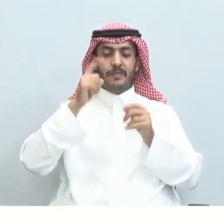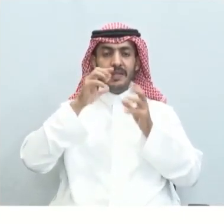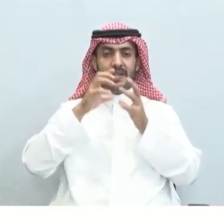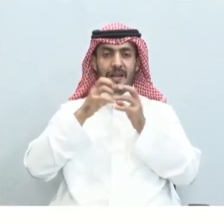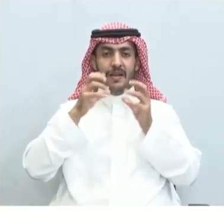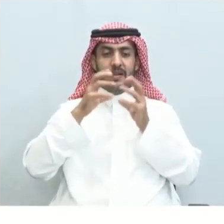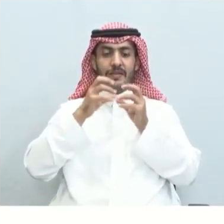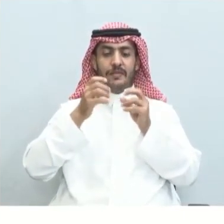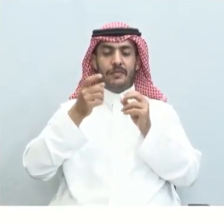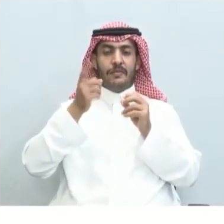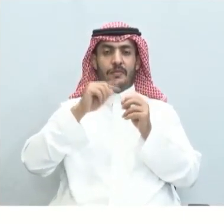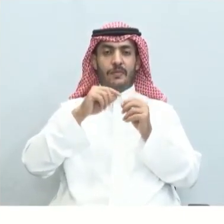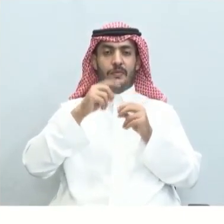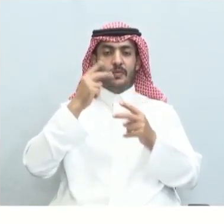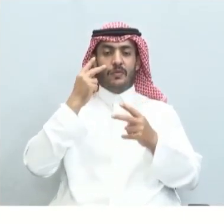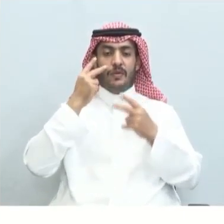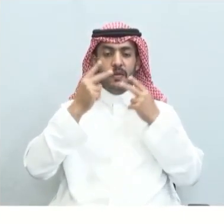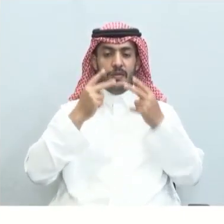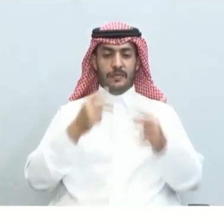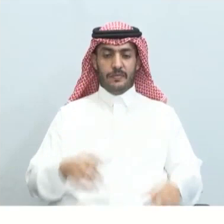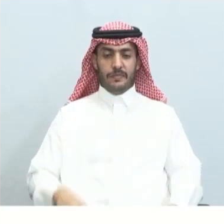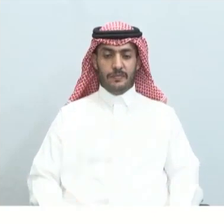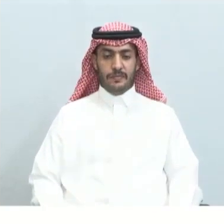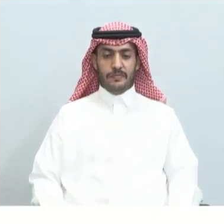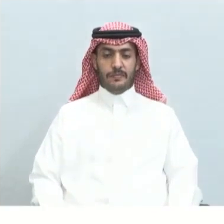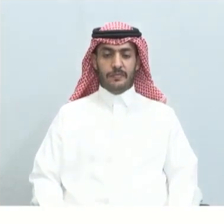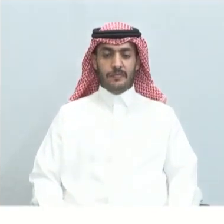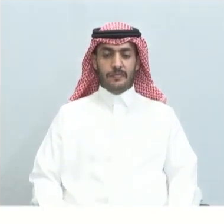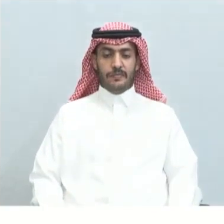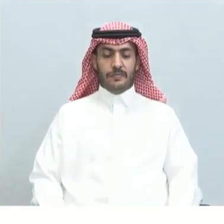احلل الاحظ